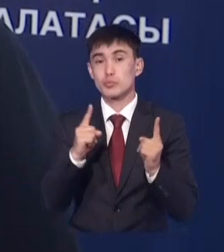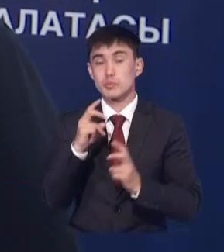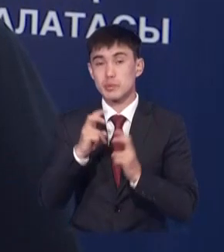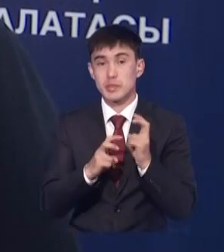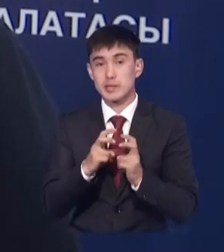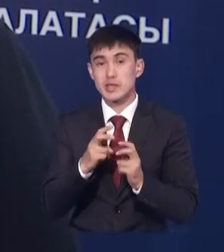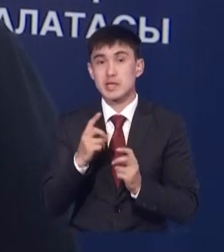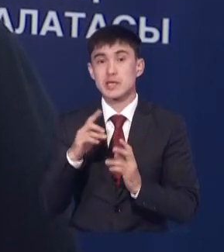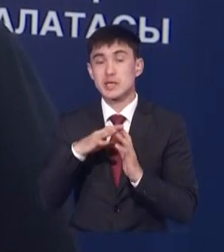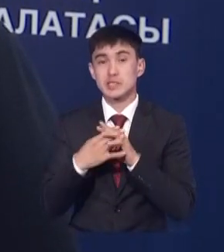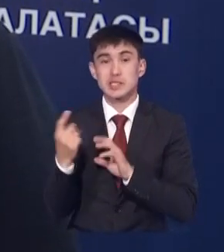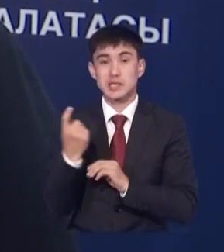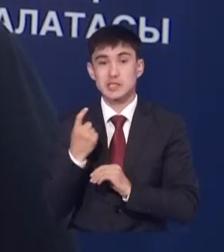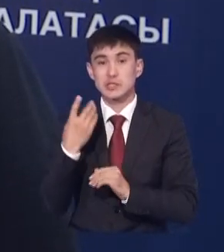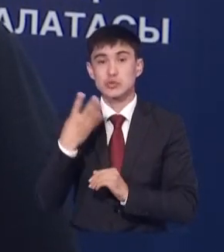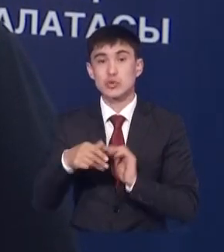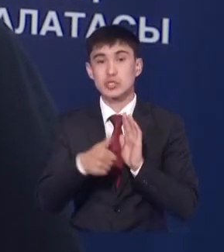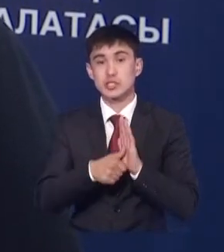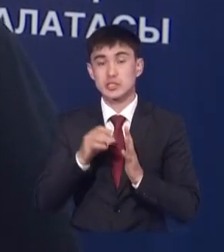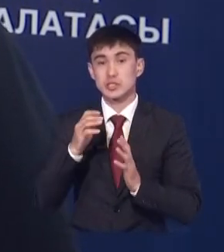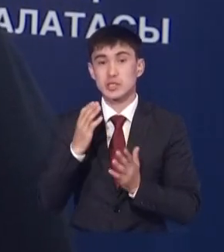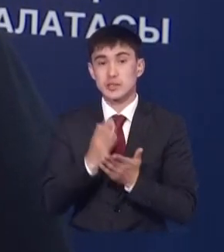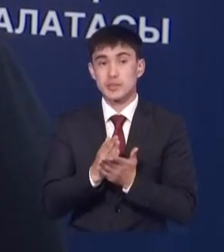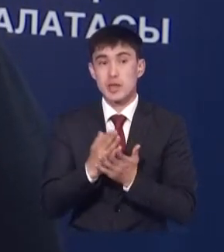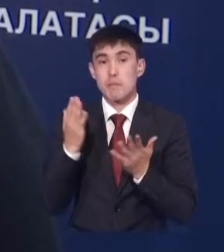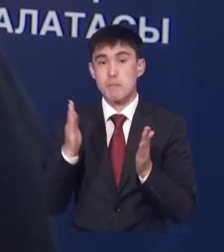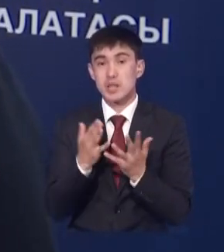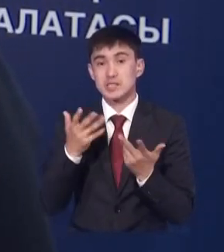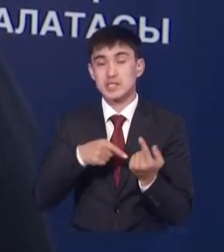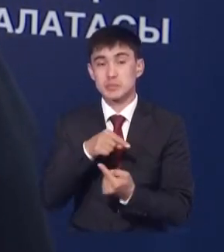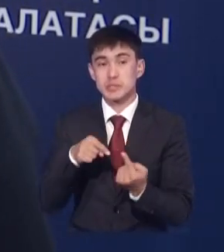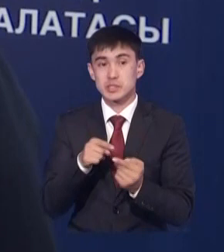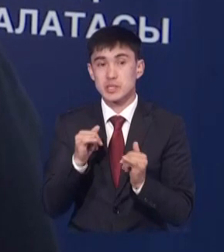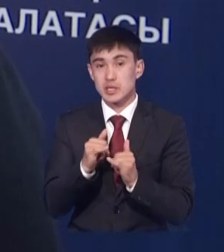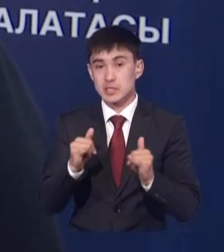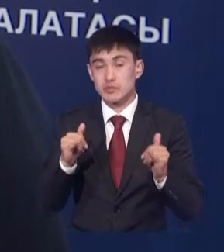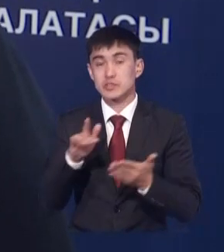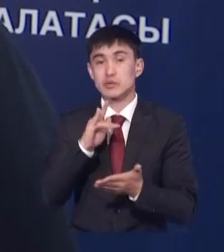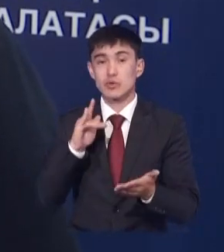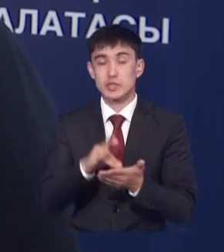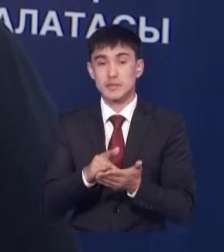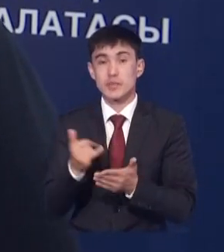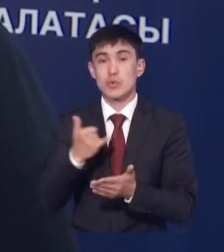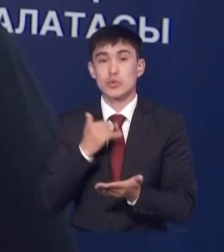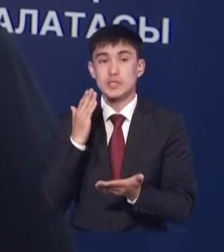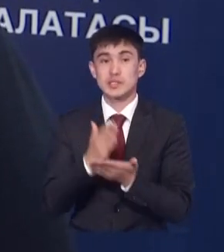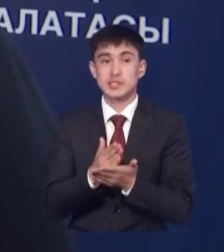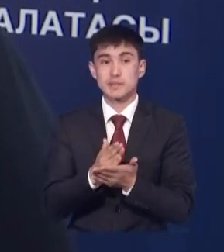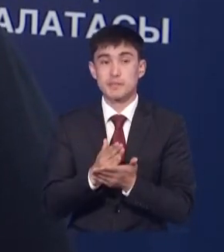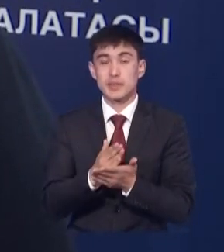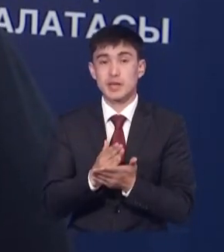и крестьянские хозяйства, имеется 46 предприятий. Малый и средний бизнес потихоньку развивается в городе. У нас имеются